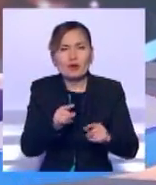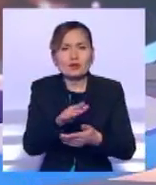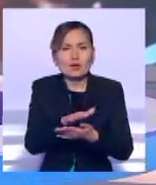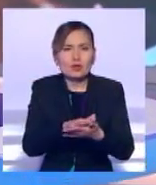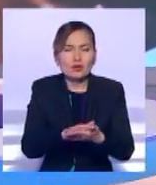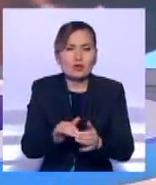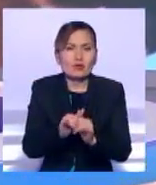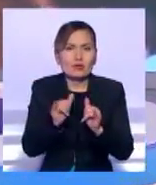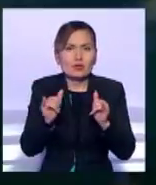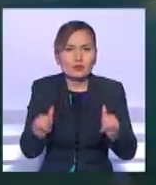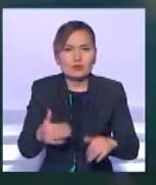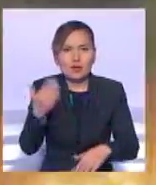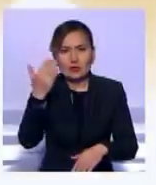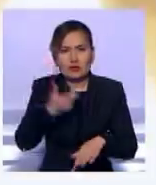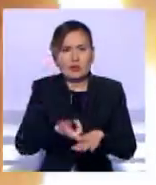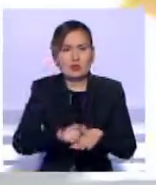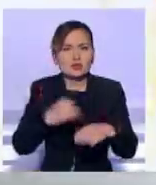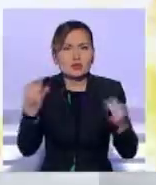да сондықтан.